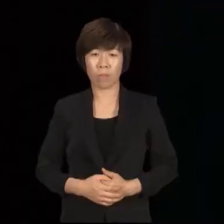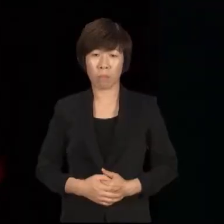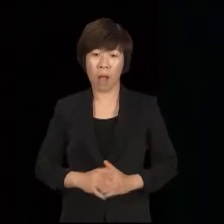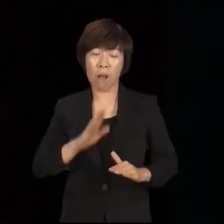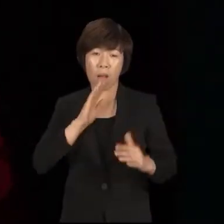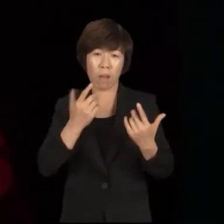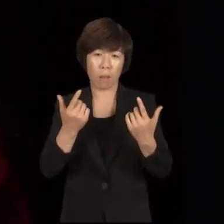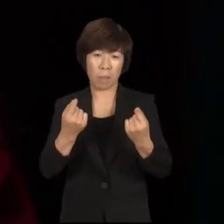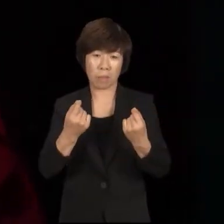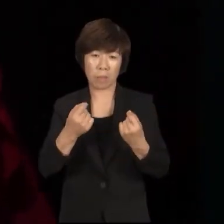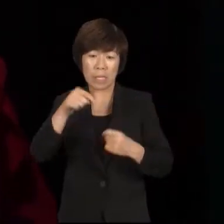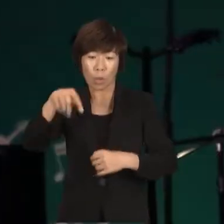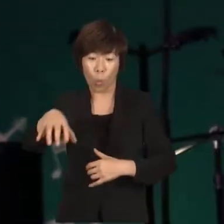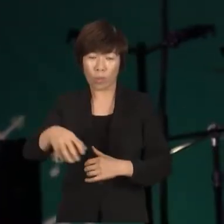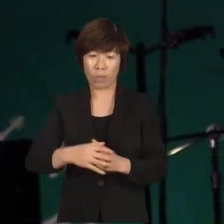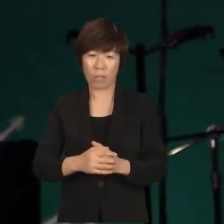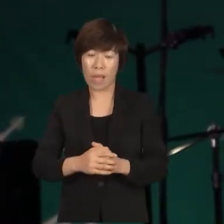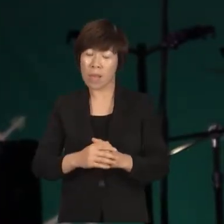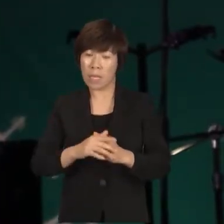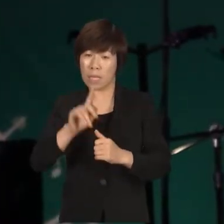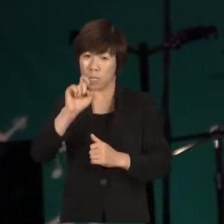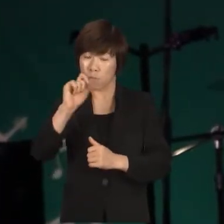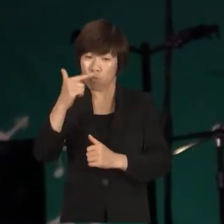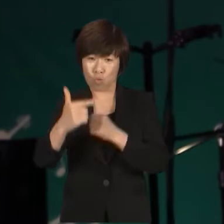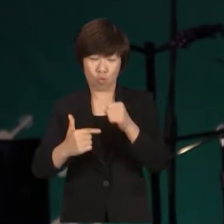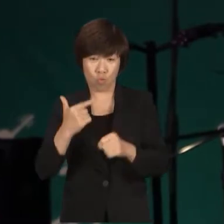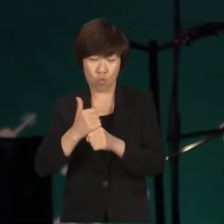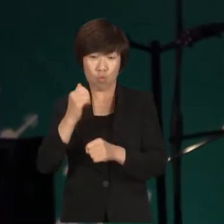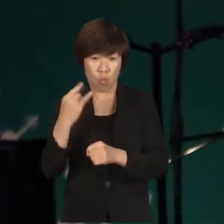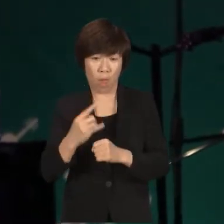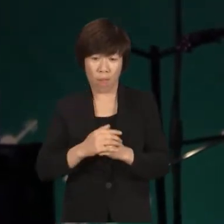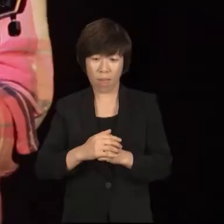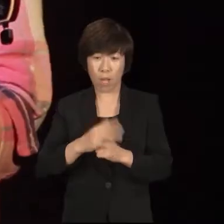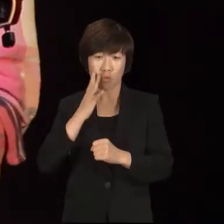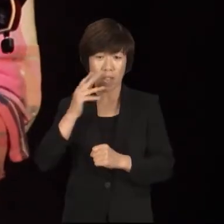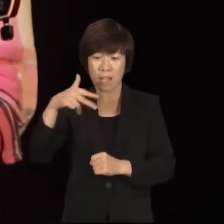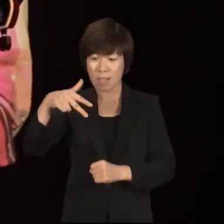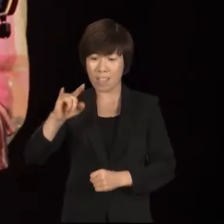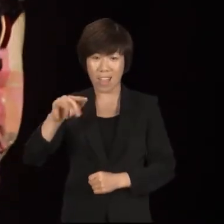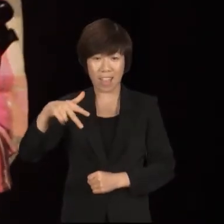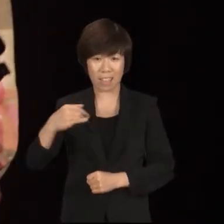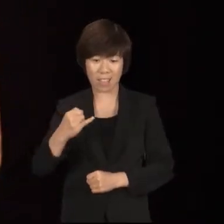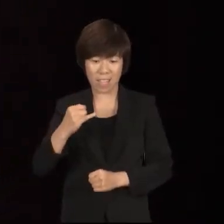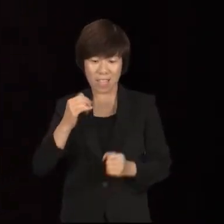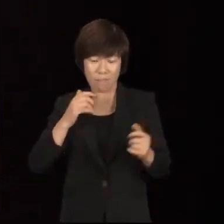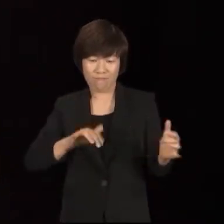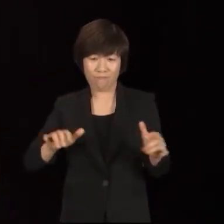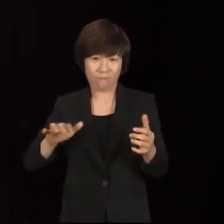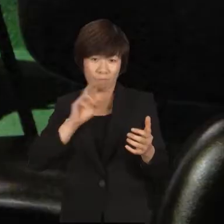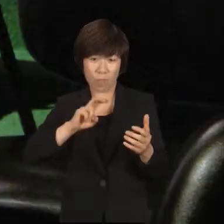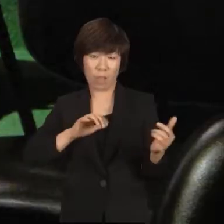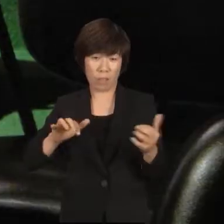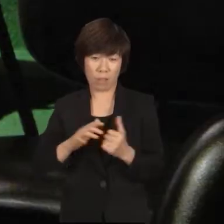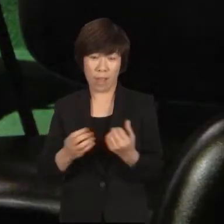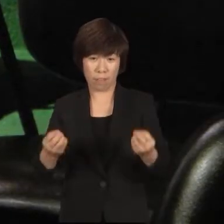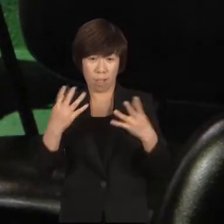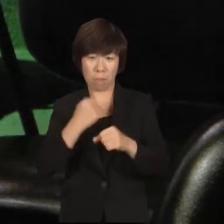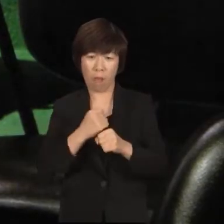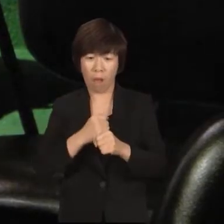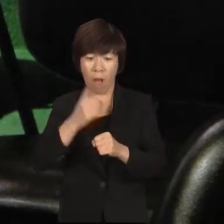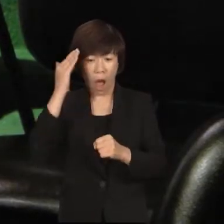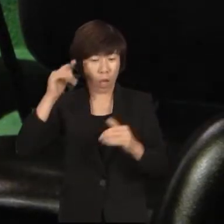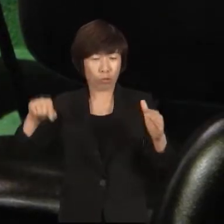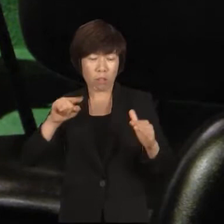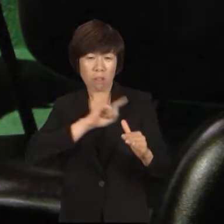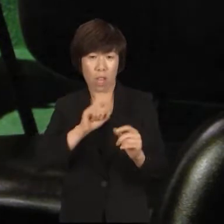네, 그렇습니다. 이곳에서는 제16회 울산 재즈 페스티벌이 열리고 있었는데요. 이는 국내에서 가장 오래된